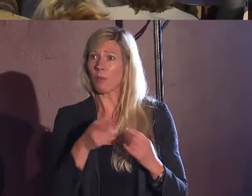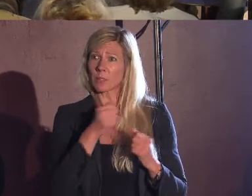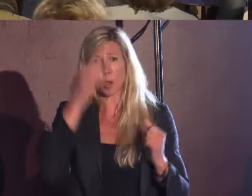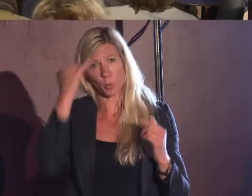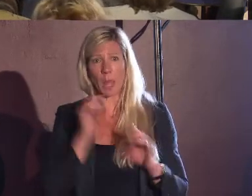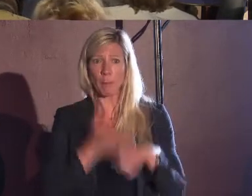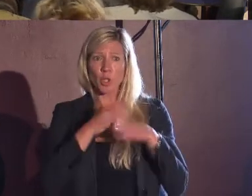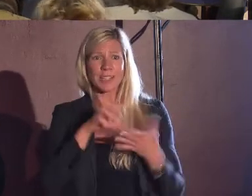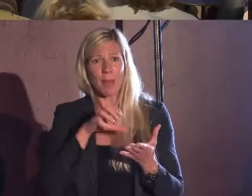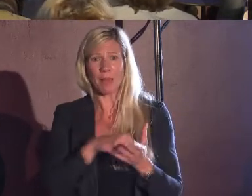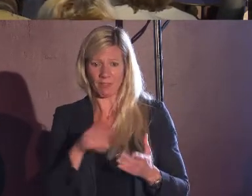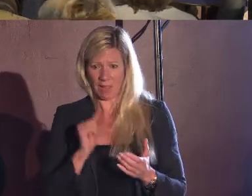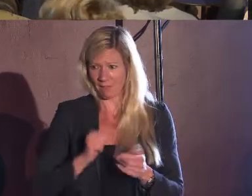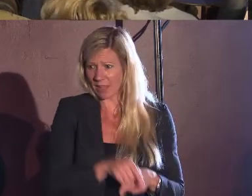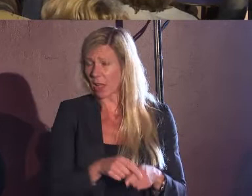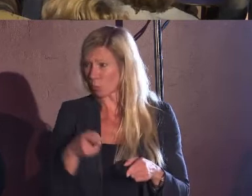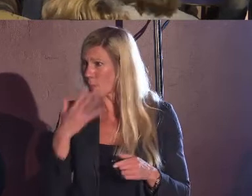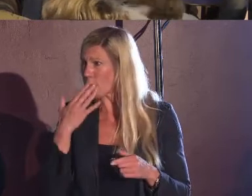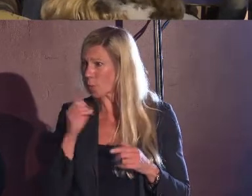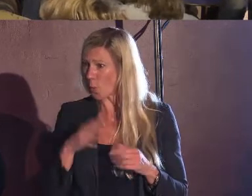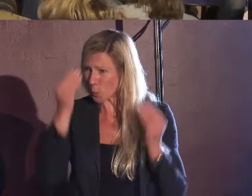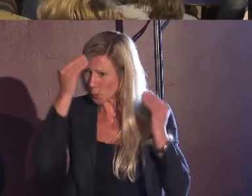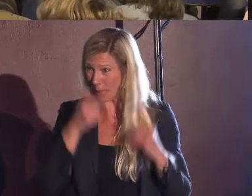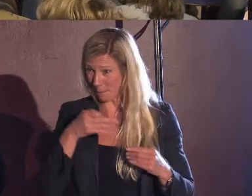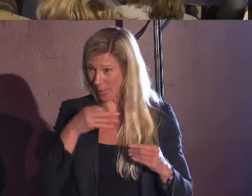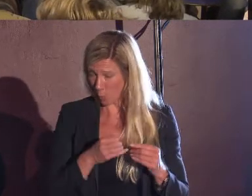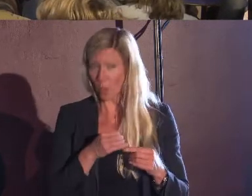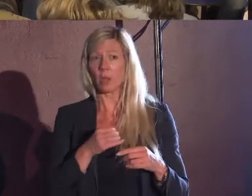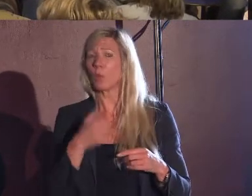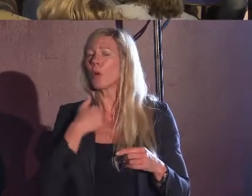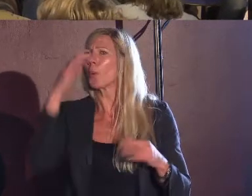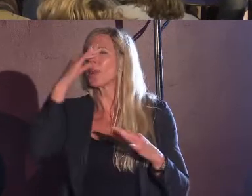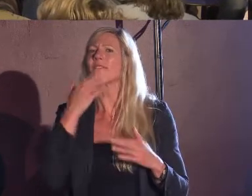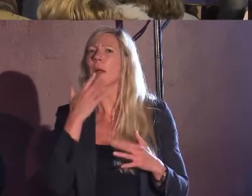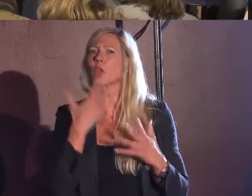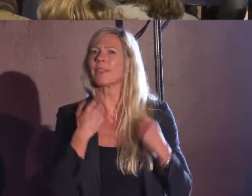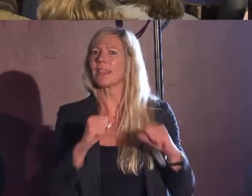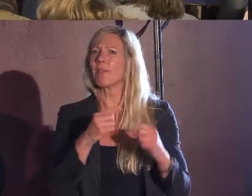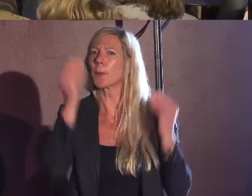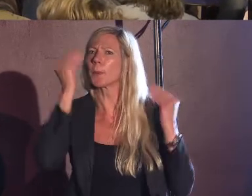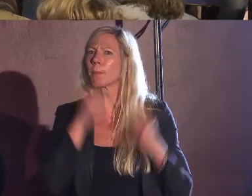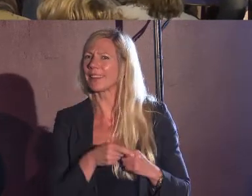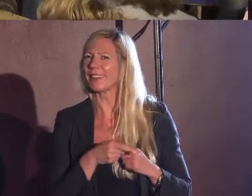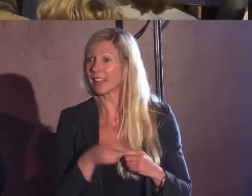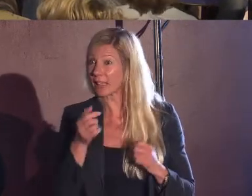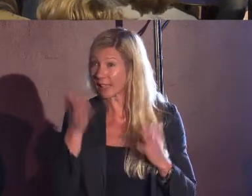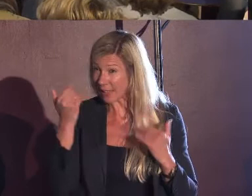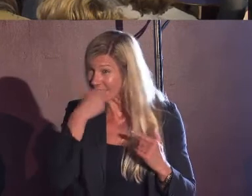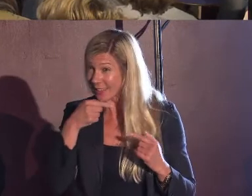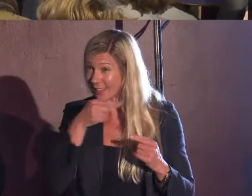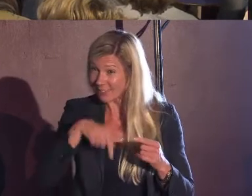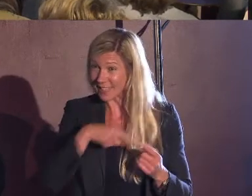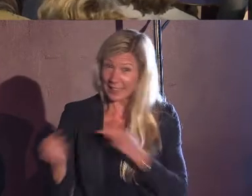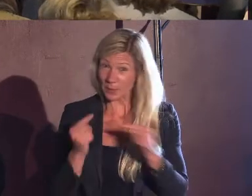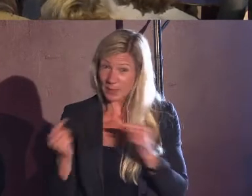Du pratar om utbildning, PO. Vem ska driva utbildningen och hur ska den gå? Alltså, kan vi tänka lite kring det? Hur kan man göra